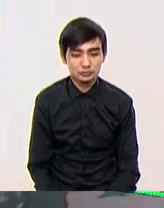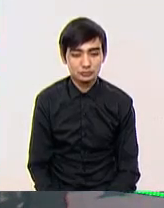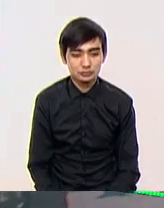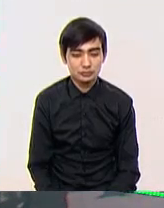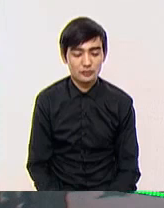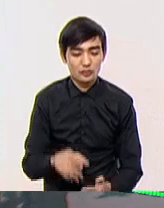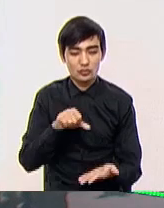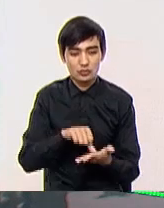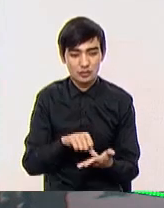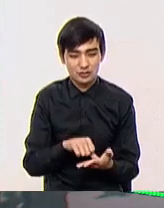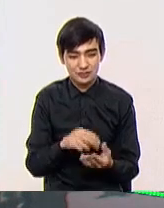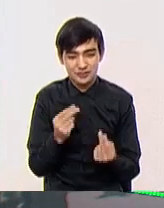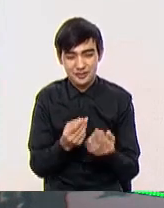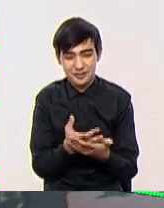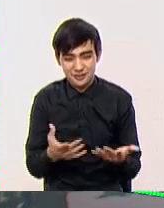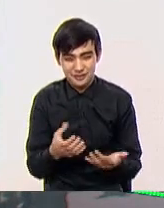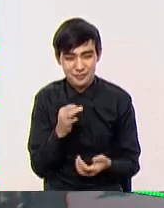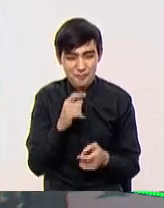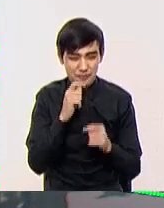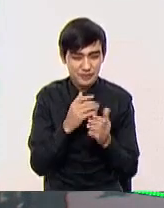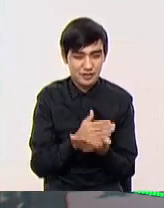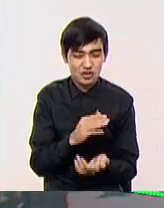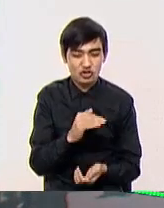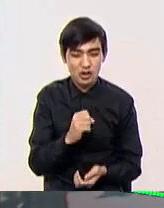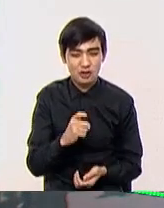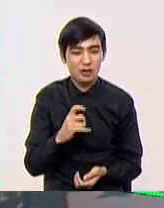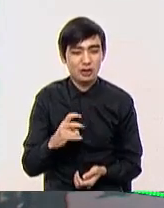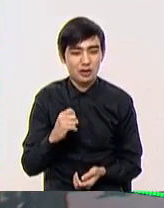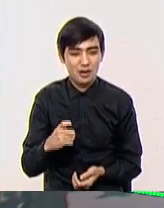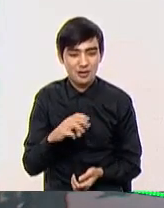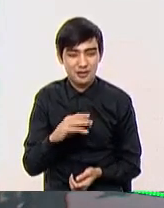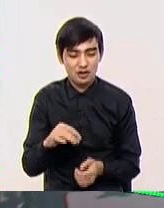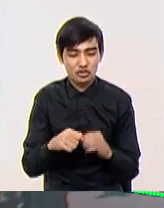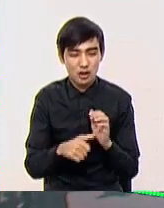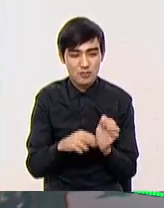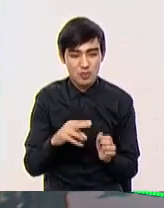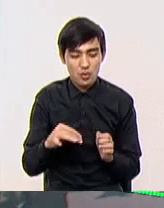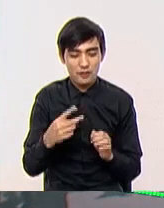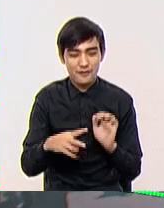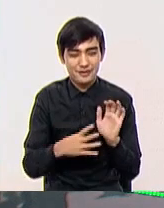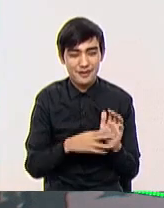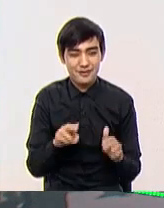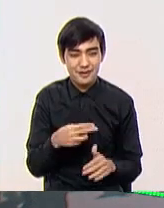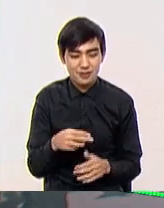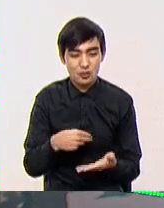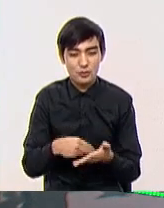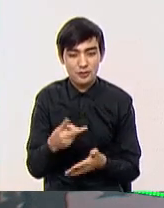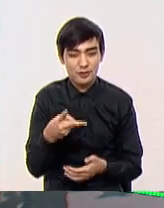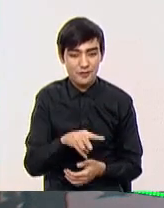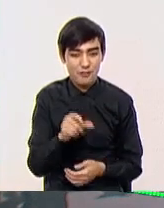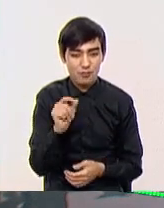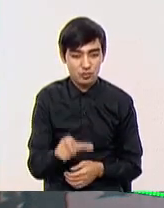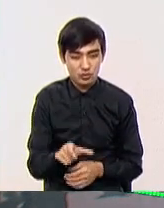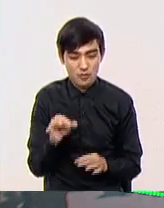участвуйте в розыгрыше ценных призов от jeand акций 16 по 29 декабря купите две бутылки